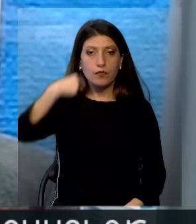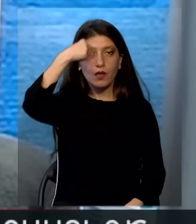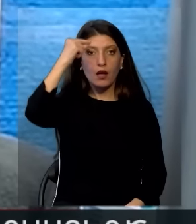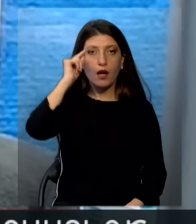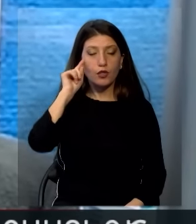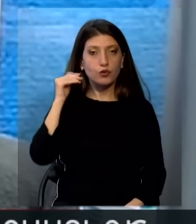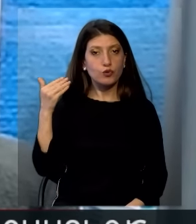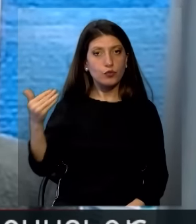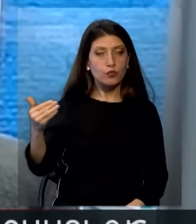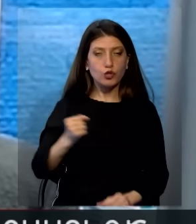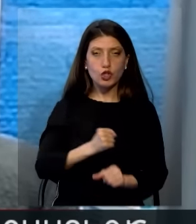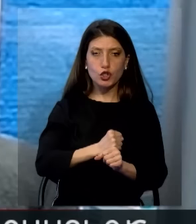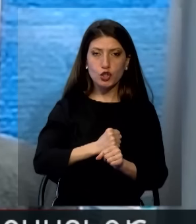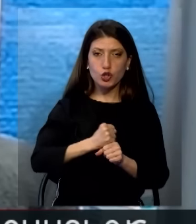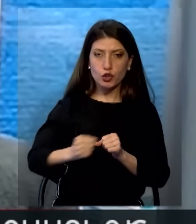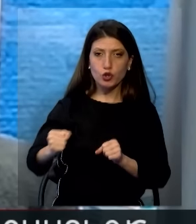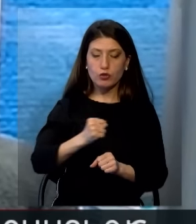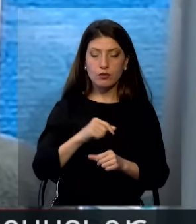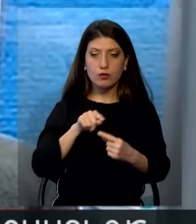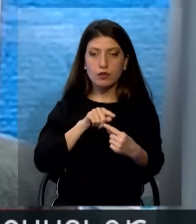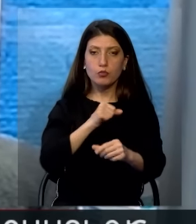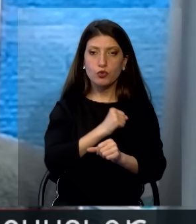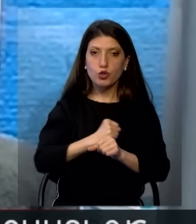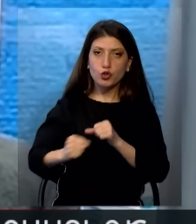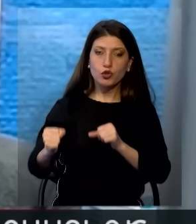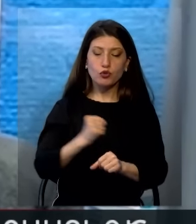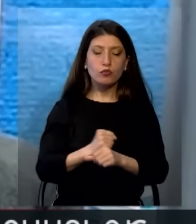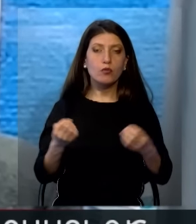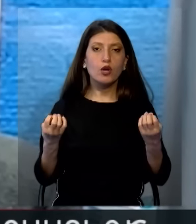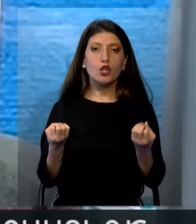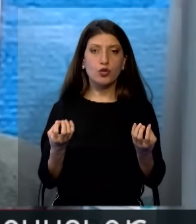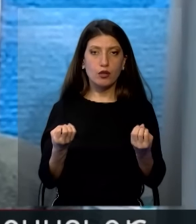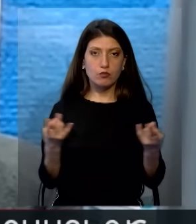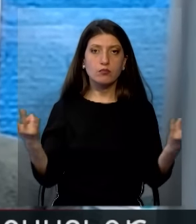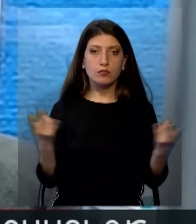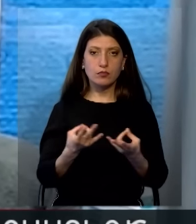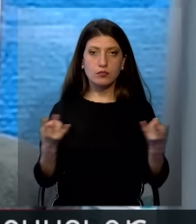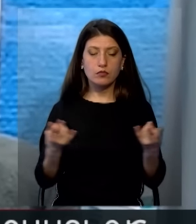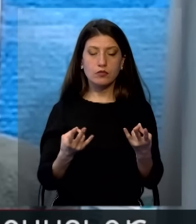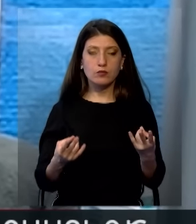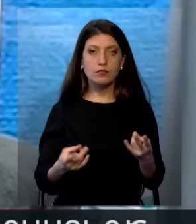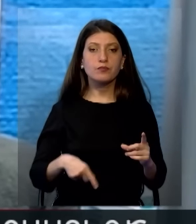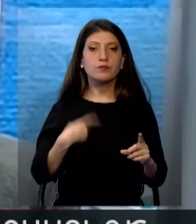Ադրբեջանի վրա ճնշումներու գործադրումի շարունակությունը և